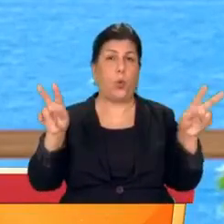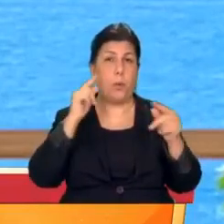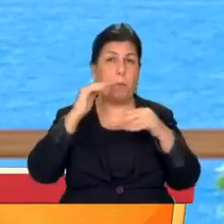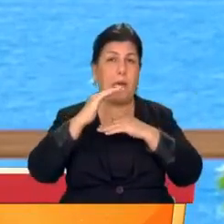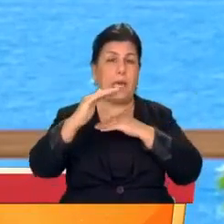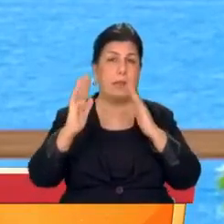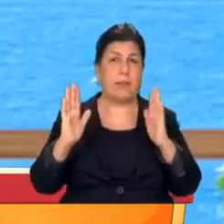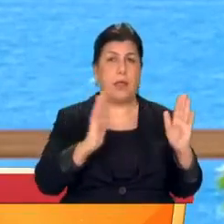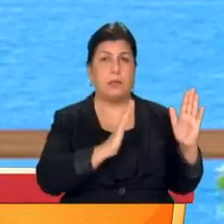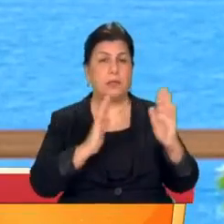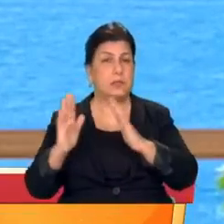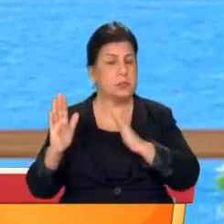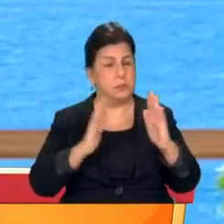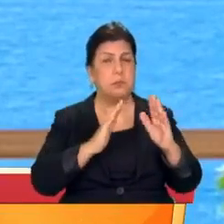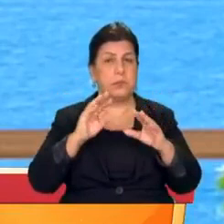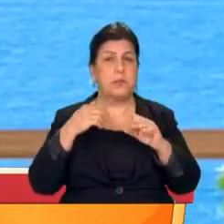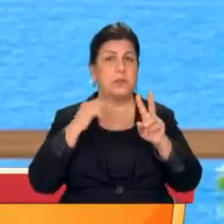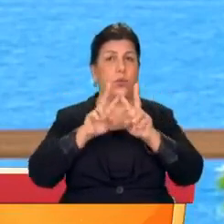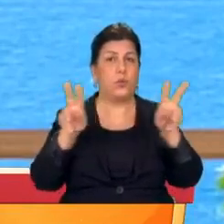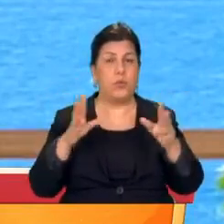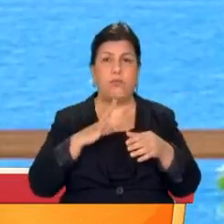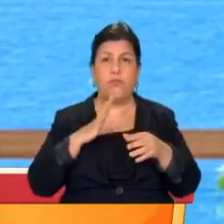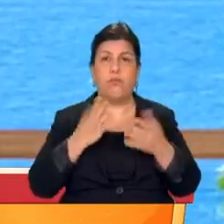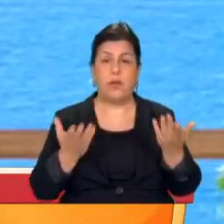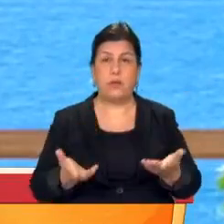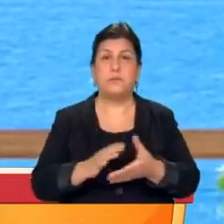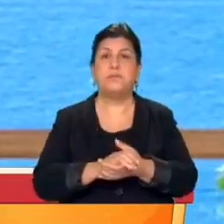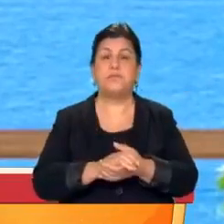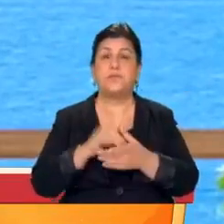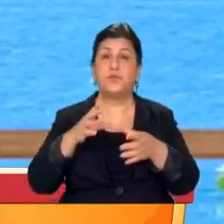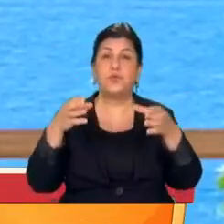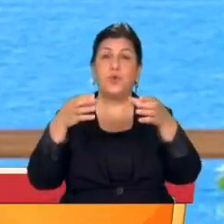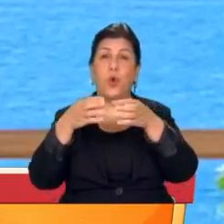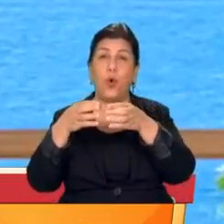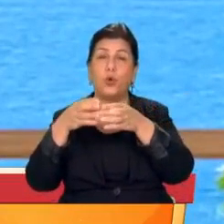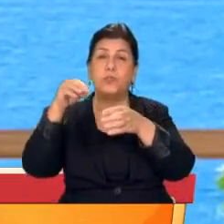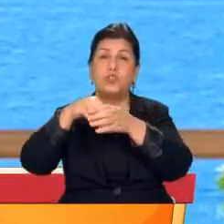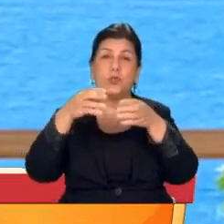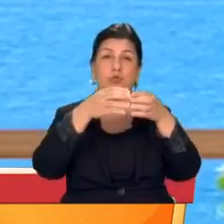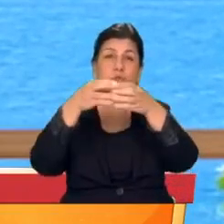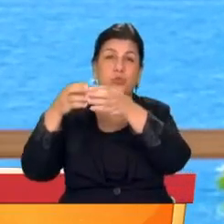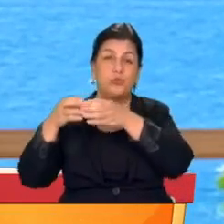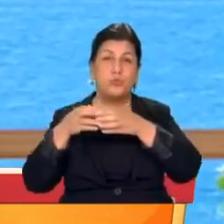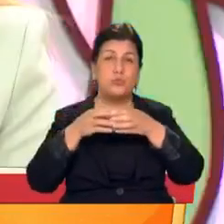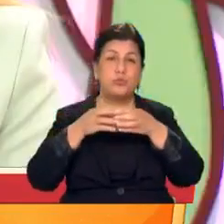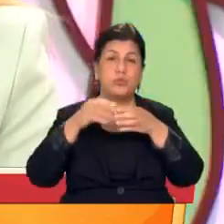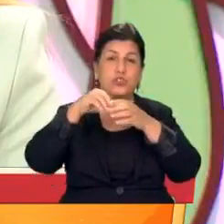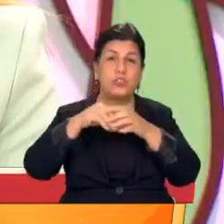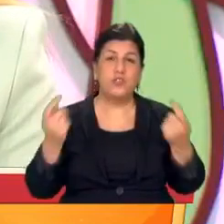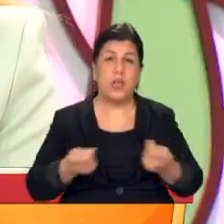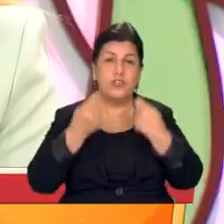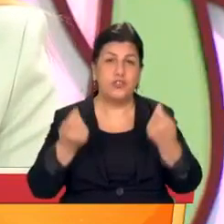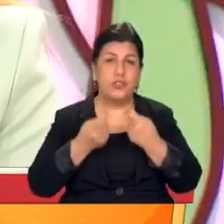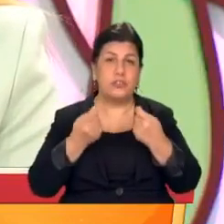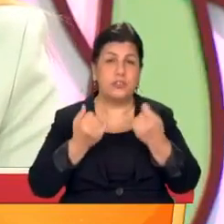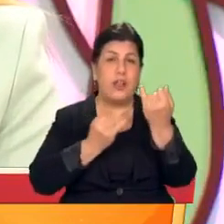şükürler olsun Vefa destek grubuna da Efendim o grupta çalışan kardeşlerimiz var